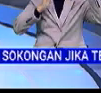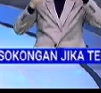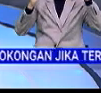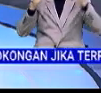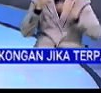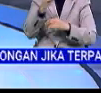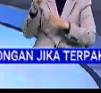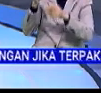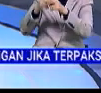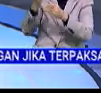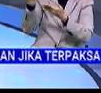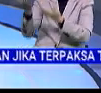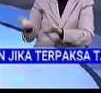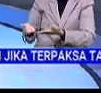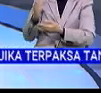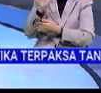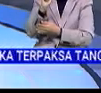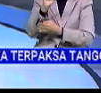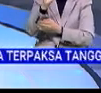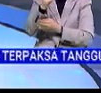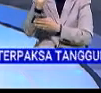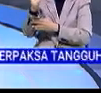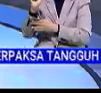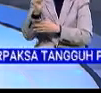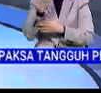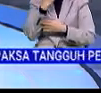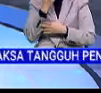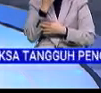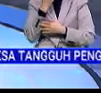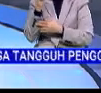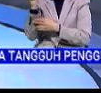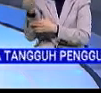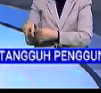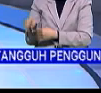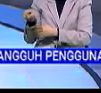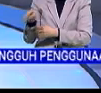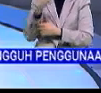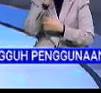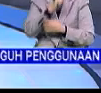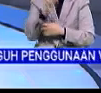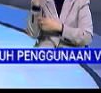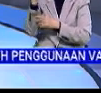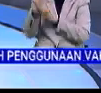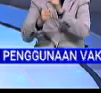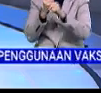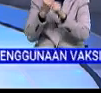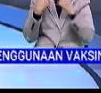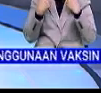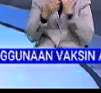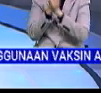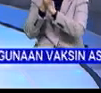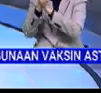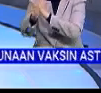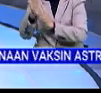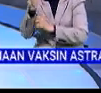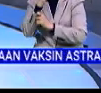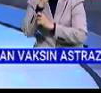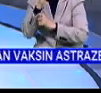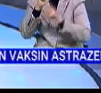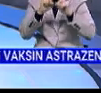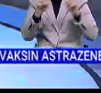salah seorangnya Sofia Zuhri. Gadis manis berusia 17 tahun ini bukan hanya berbakat dalam nyanyian,